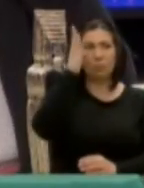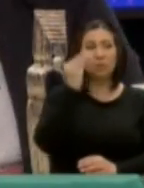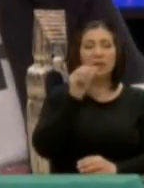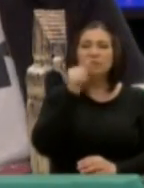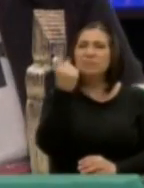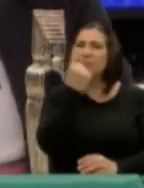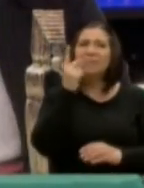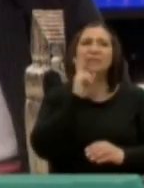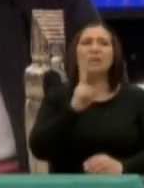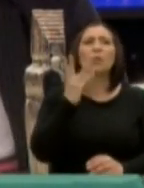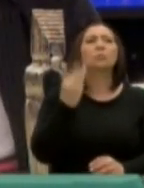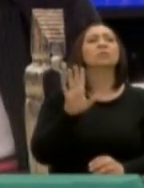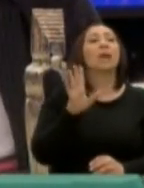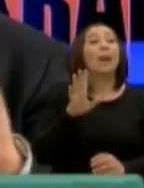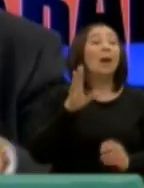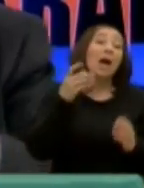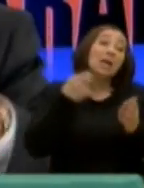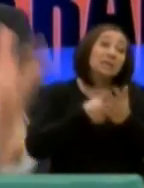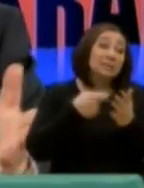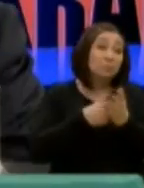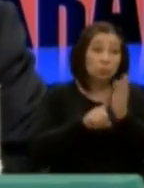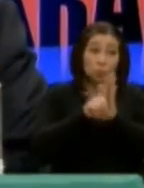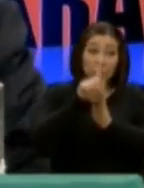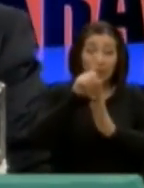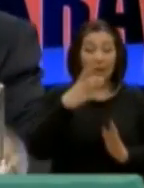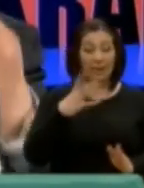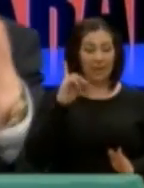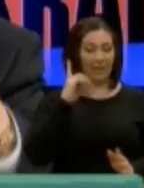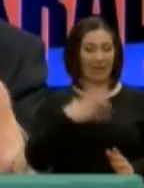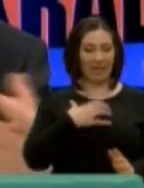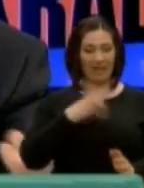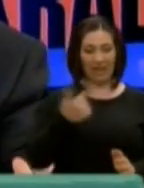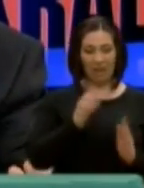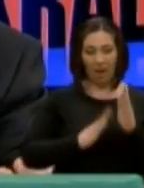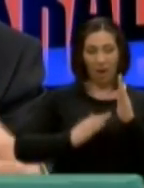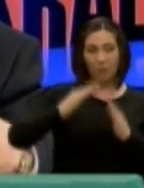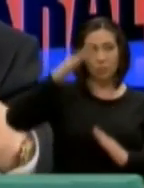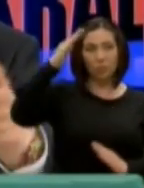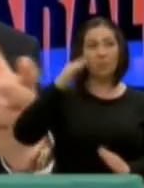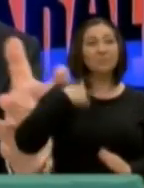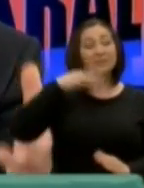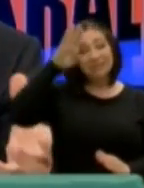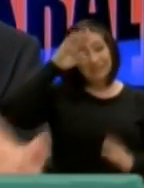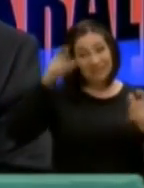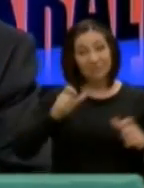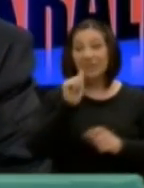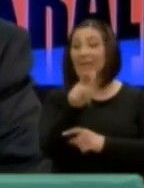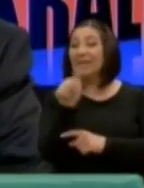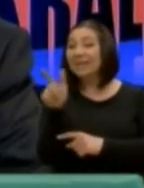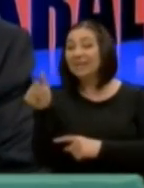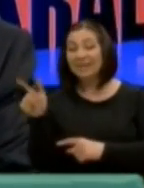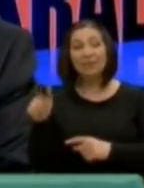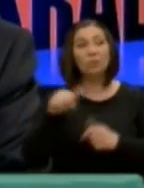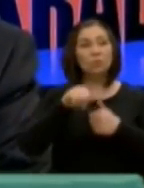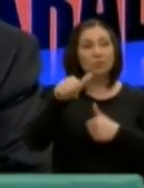zengin olmayacaksın. Ama markan yükseliyor. İtibarın artıyor. Bir de şey oluyor efendim. Şimdi bizim İstanbul'un civar illerinden ve